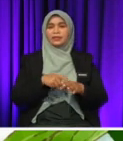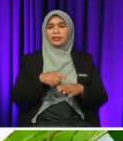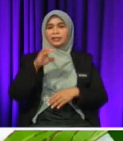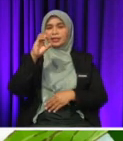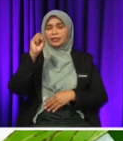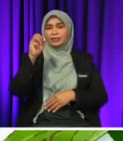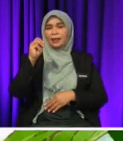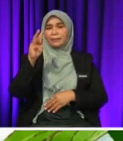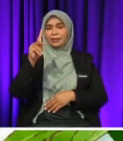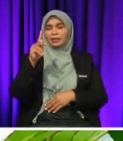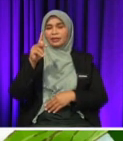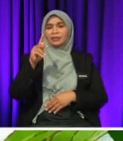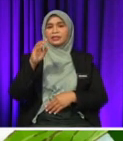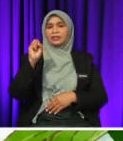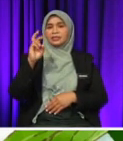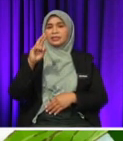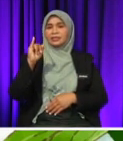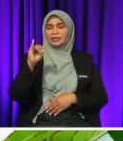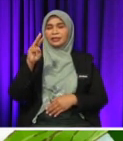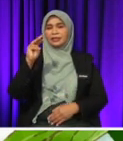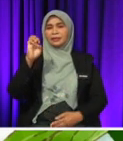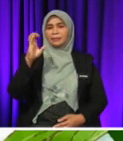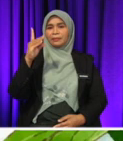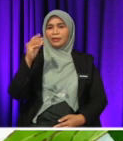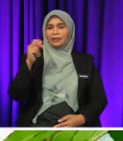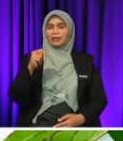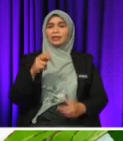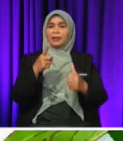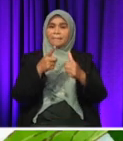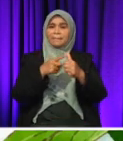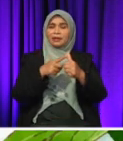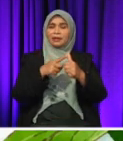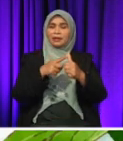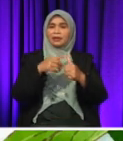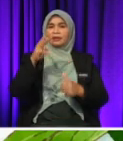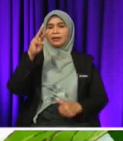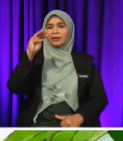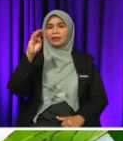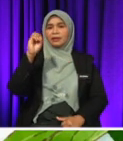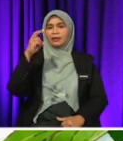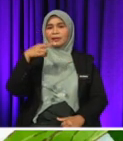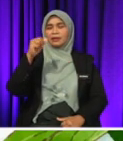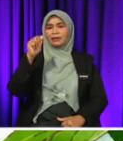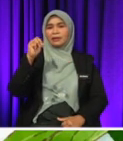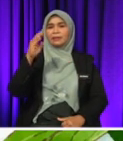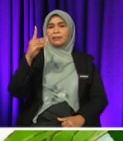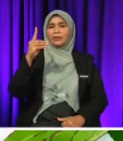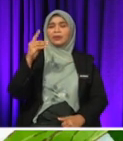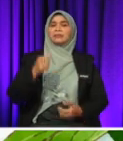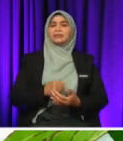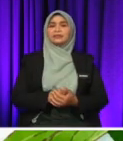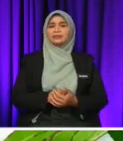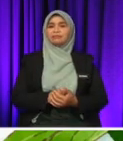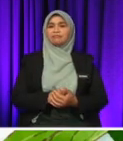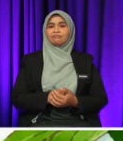Medan Jadi mari kita berkenalan dengan mereka kita ada yang pertama Muhammad Aidil Adam lambai Sike Mama Airin kemudian